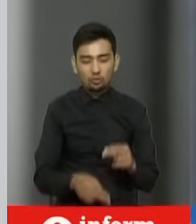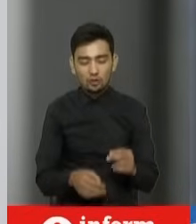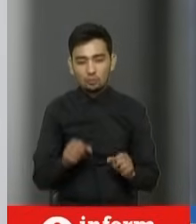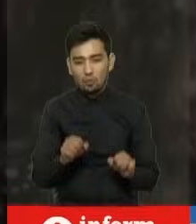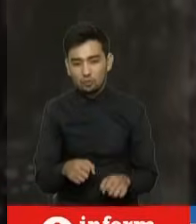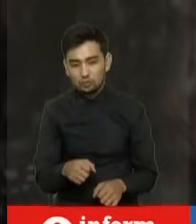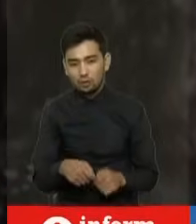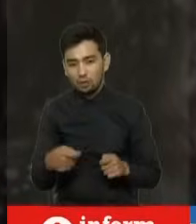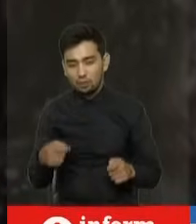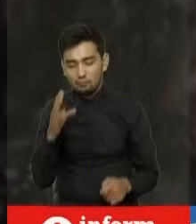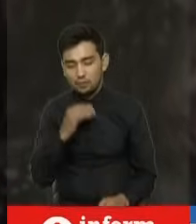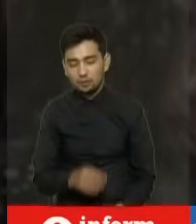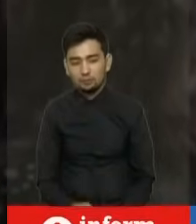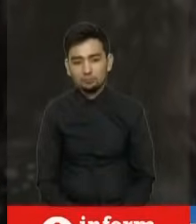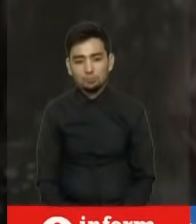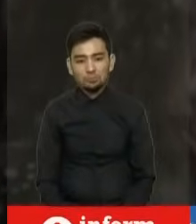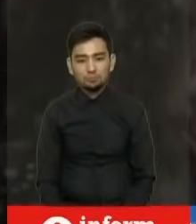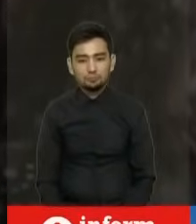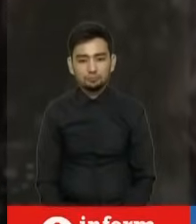может затянуться.